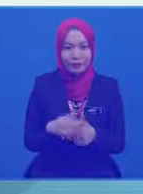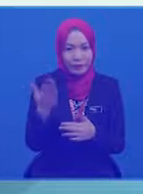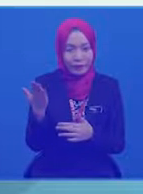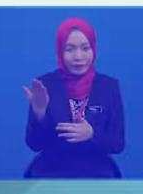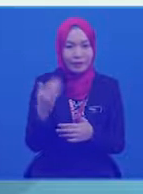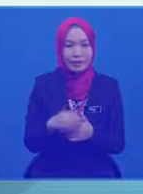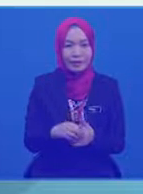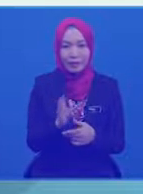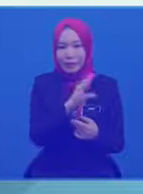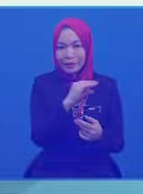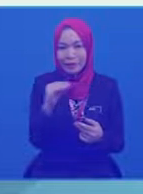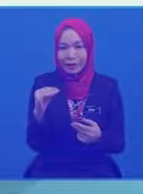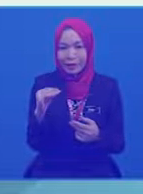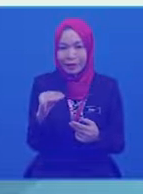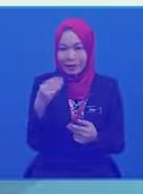perisian Portrait